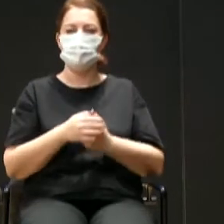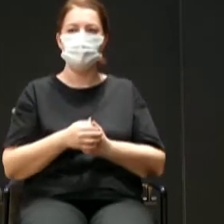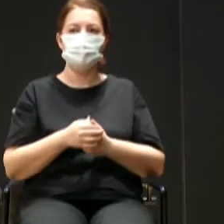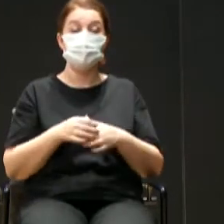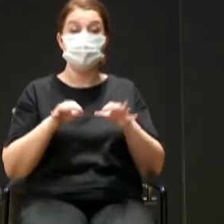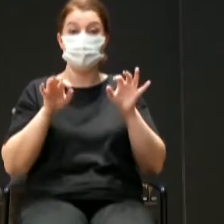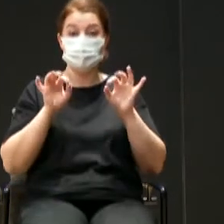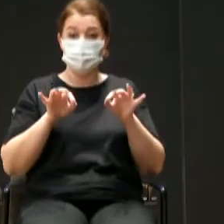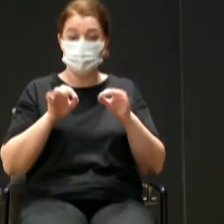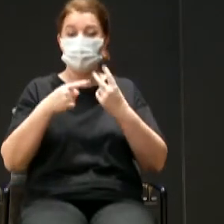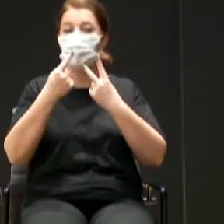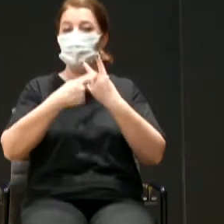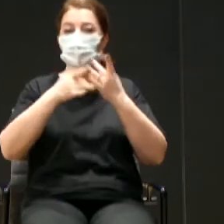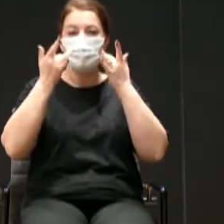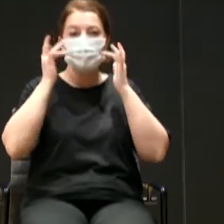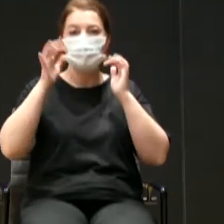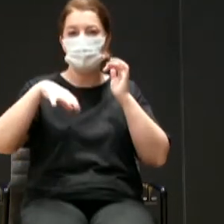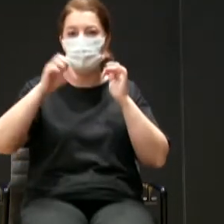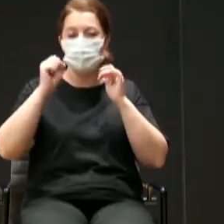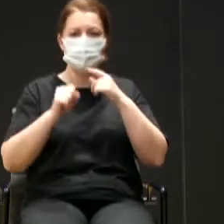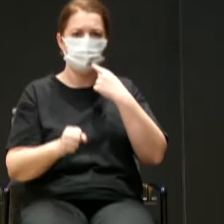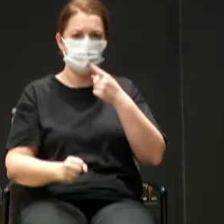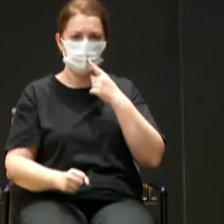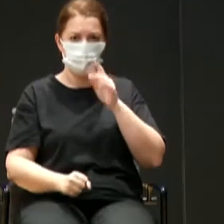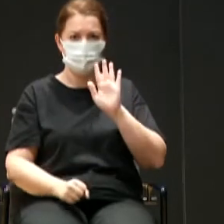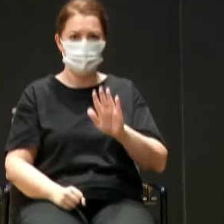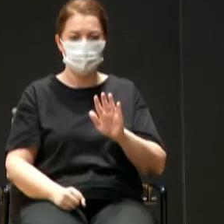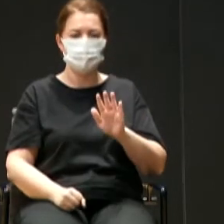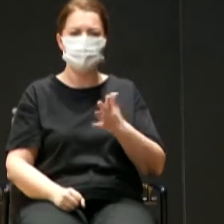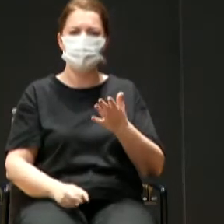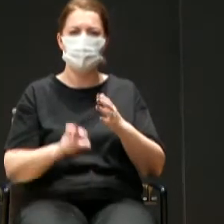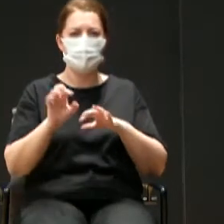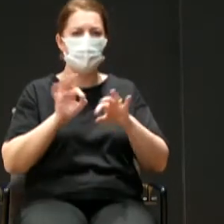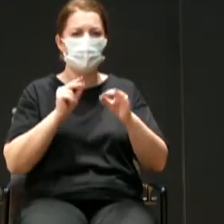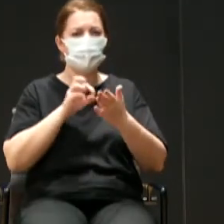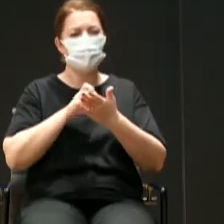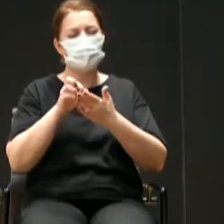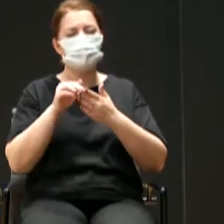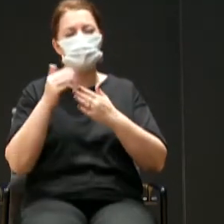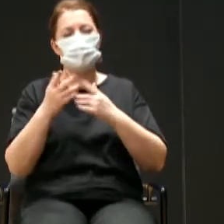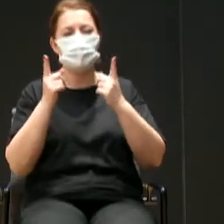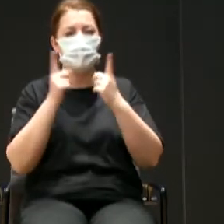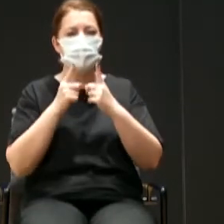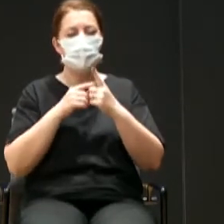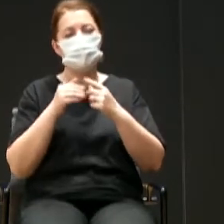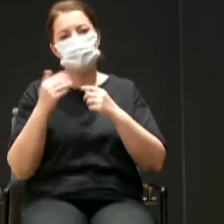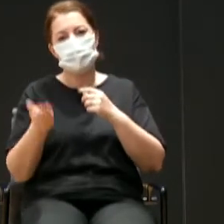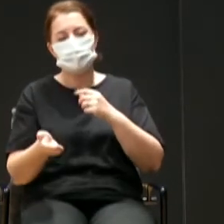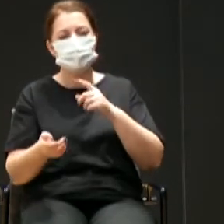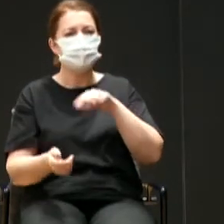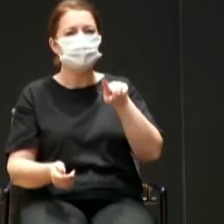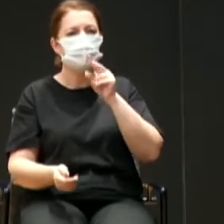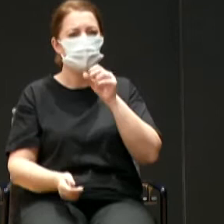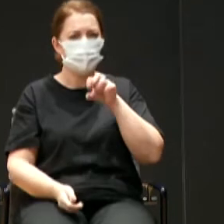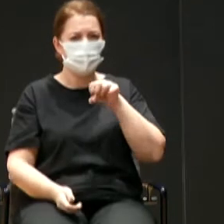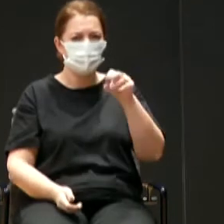Şimdi Yakuplu Kültür Merkezi'ni söylüyor. Ya plan bütçe başka bir şey. Hesap kitap işi başka bir şey. Siz bütçeye